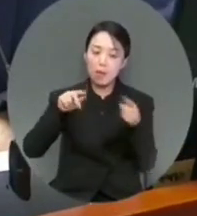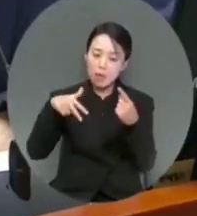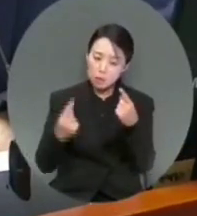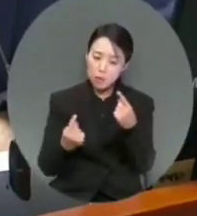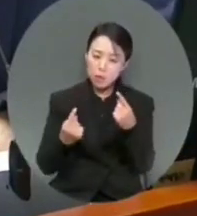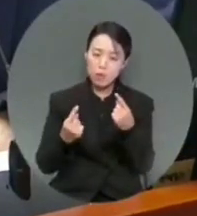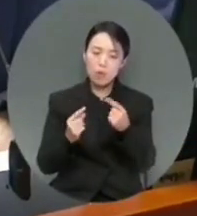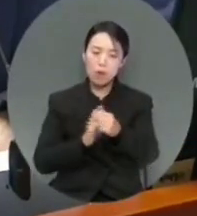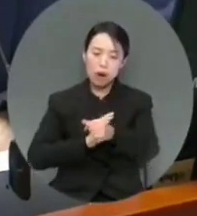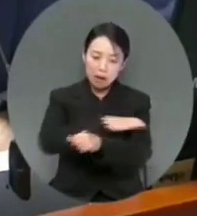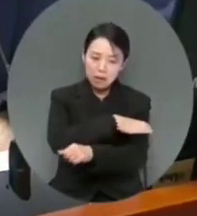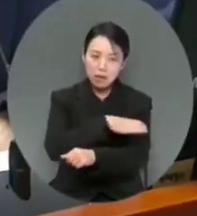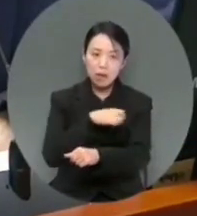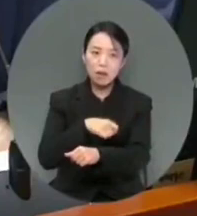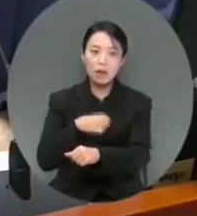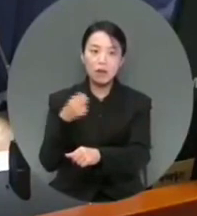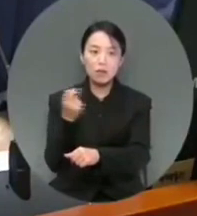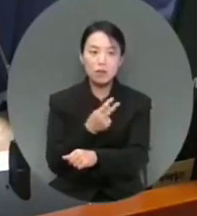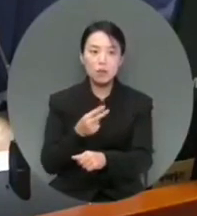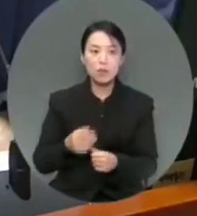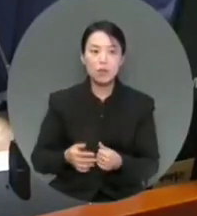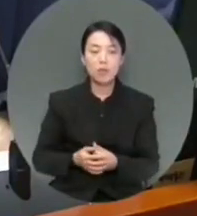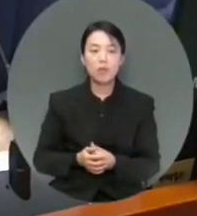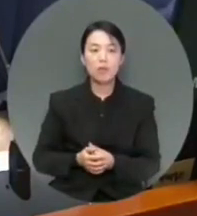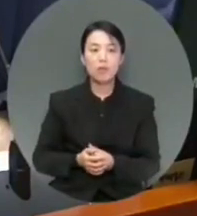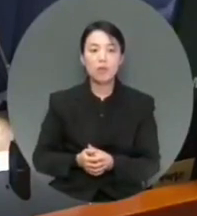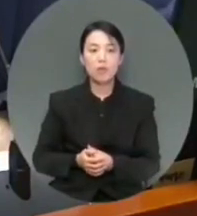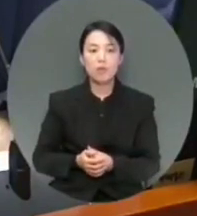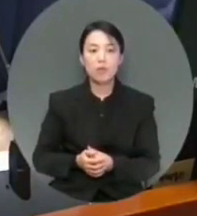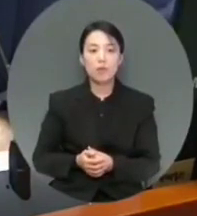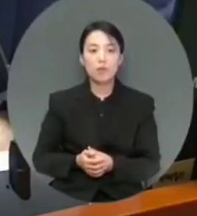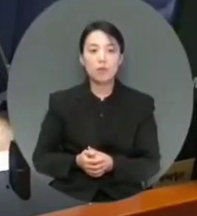비난하더니 뜬금없이 100조를 얘기하지 않나.